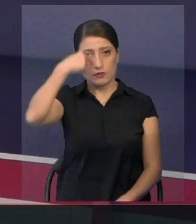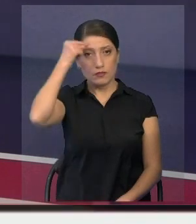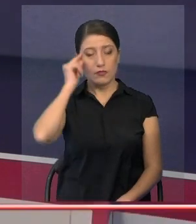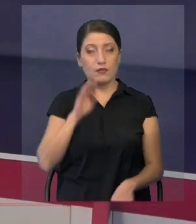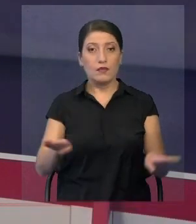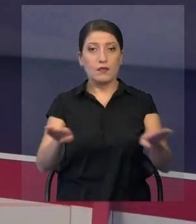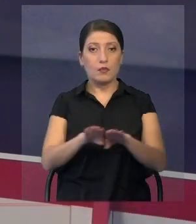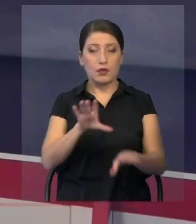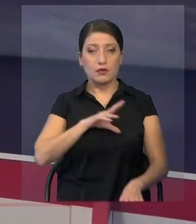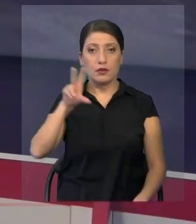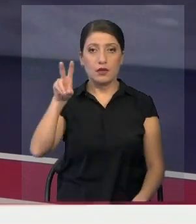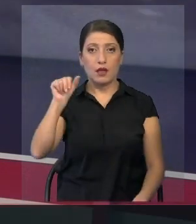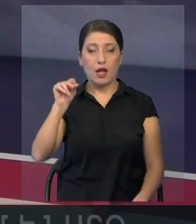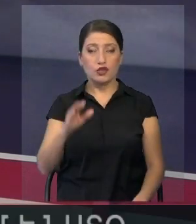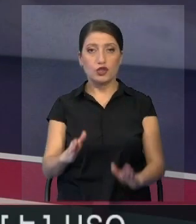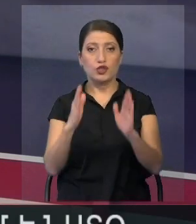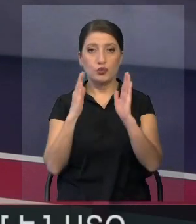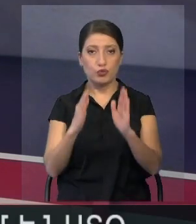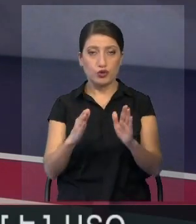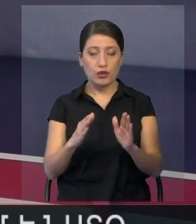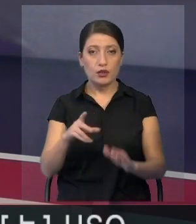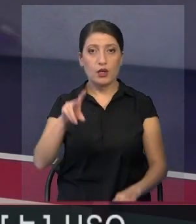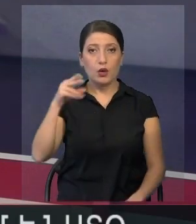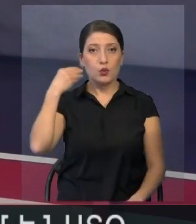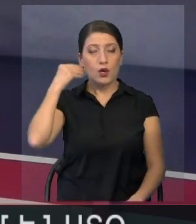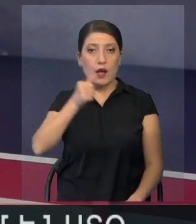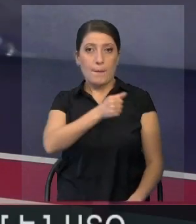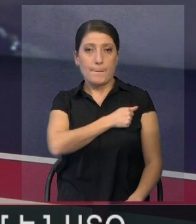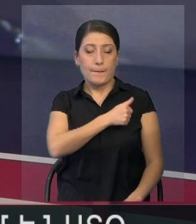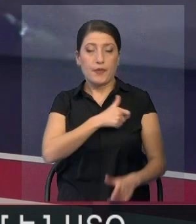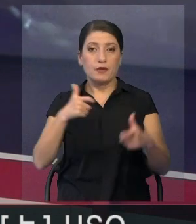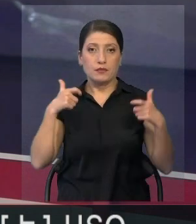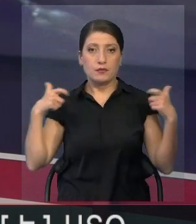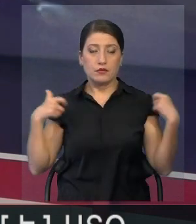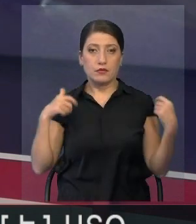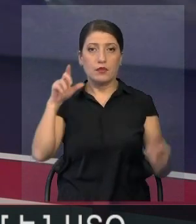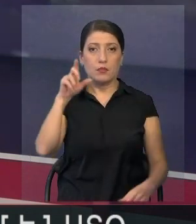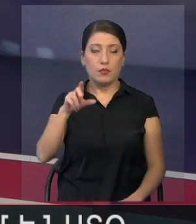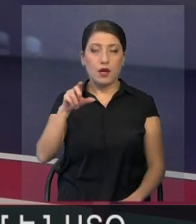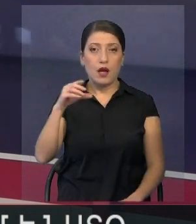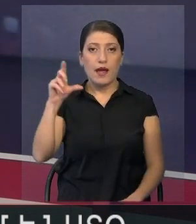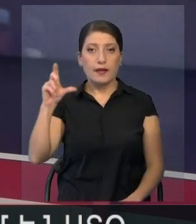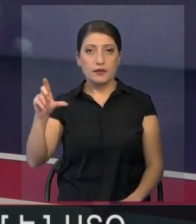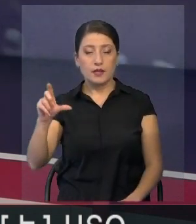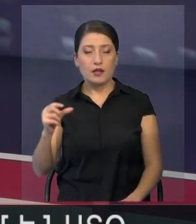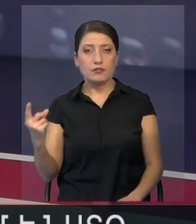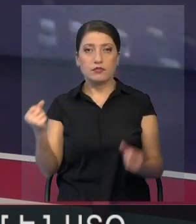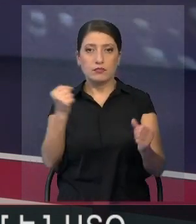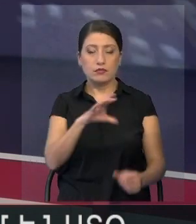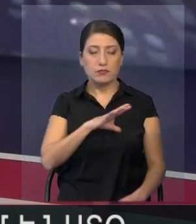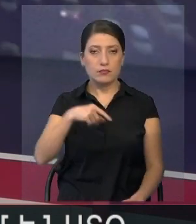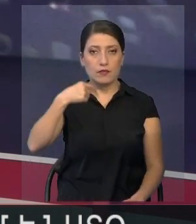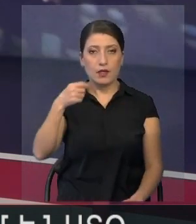Ադրբեջանցիները փակեցին Լաչինի միջանցքային բանից հետո, երբ թուրքական բանակի գեներալ լեյտենանտ Բախթիար Էլսայը նշանակվեց